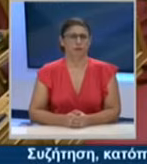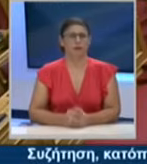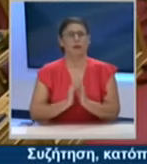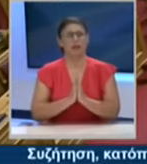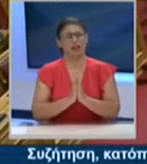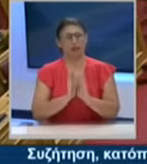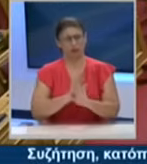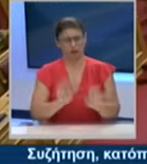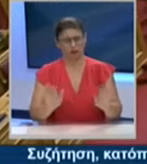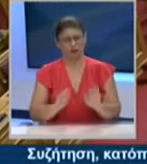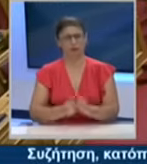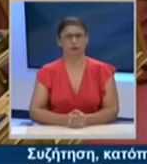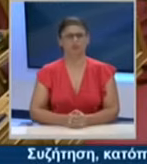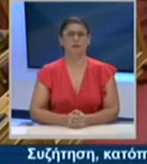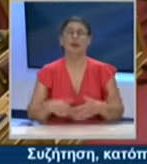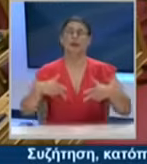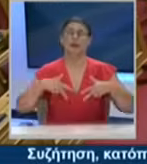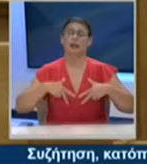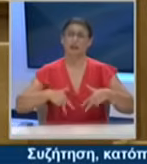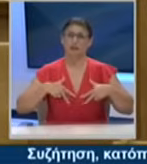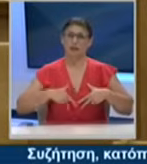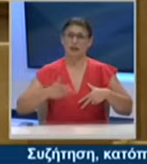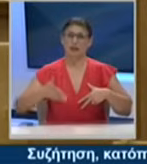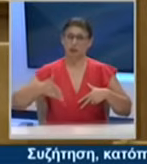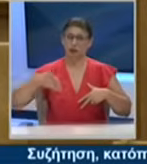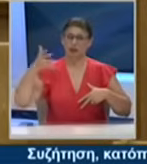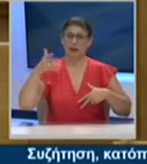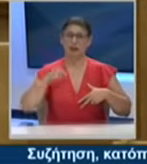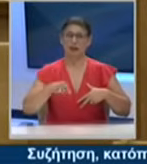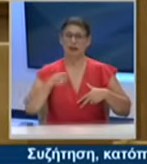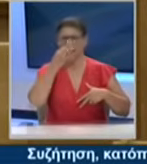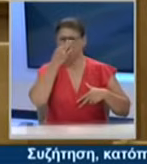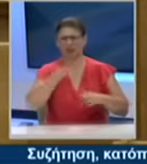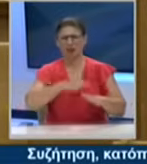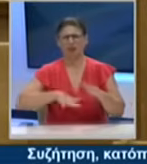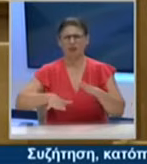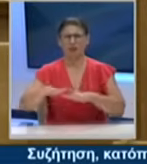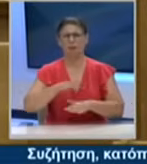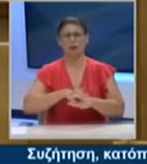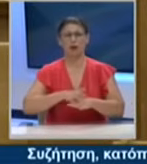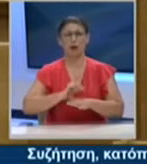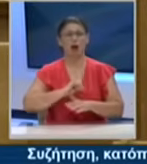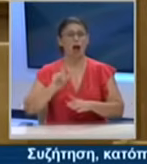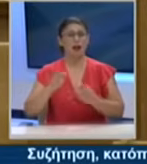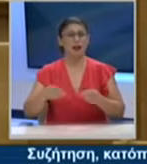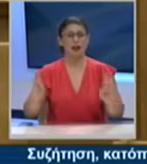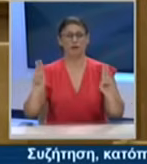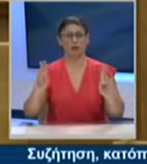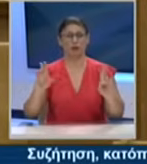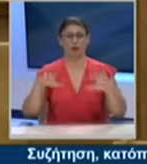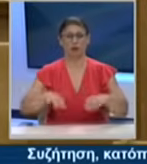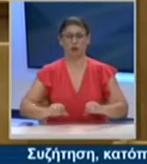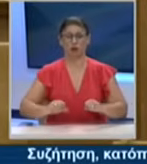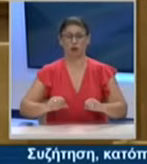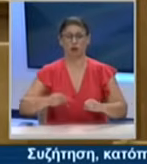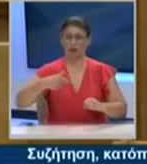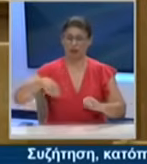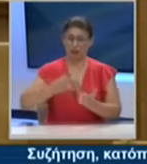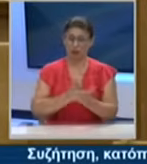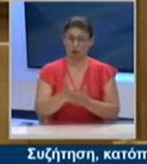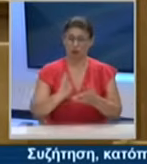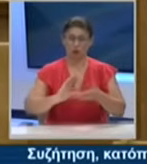τελειώσετε. Τελειώνουμε τώρα. Ναι. Η κυβέρνηση Μητσοτάκη είναι ένα διεφθαρμένο και ανελεύθερο καθεστώς. Ελέγχει τη δικαιοσύνη, το κράτος, το